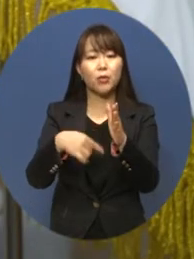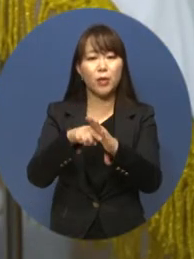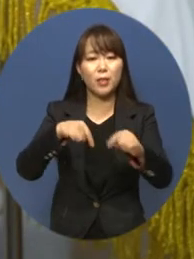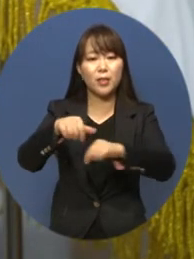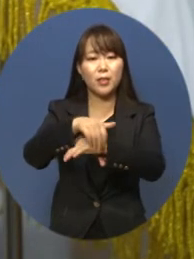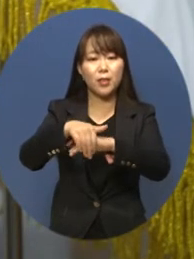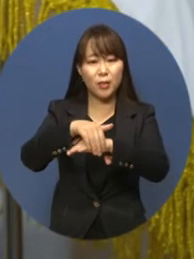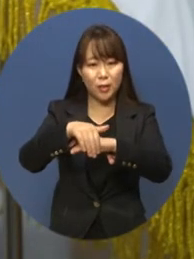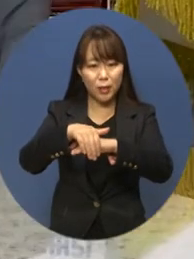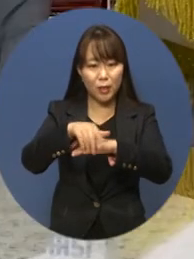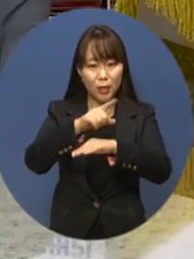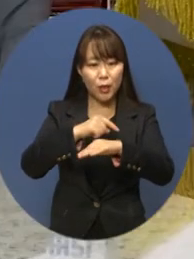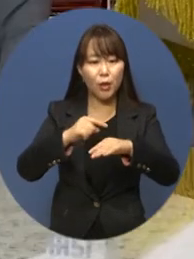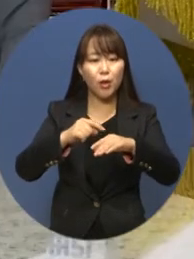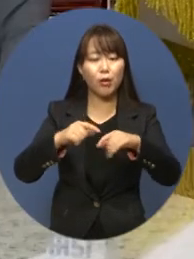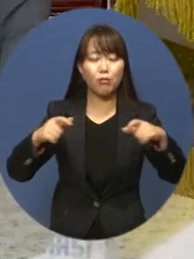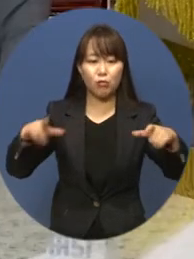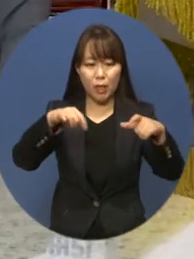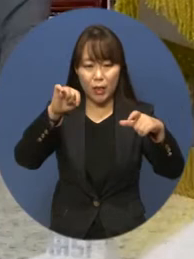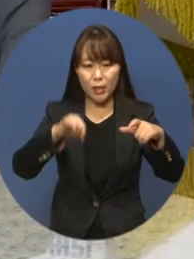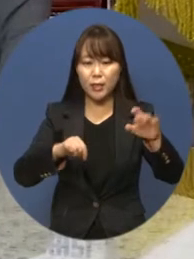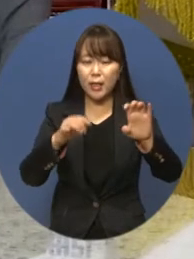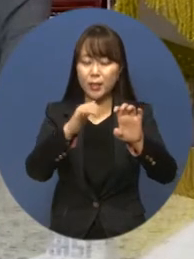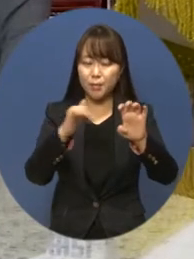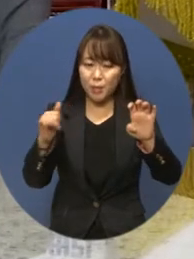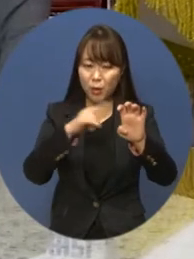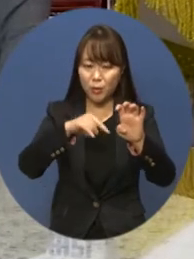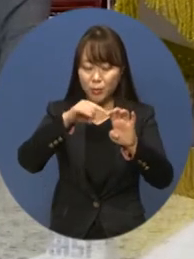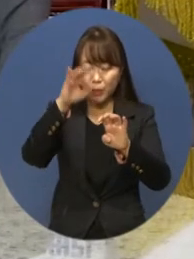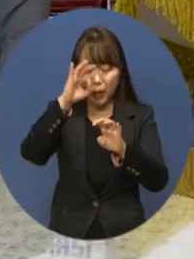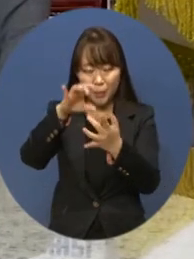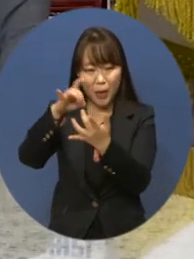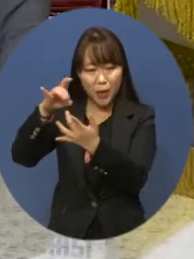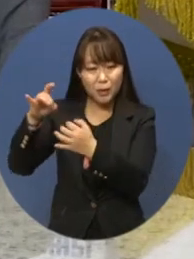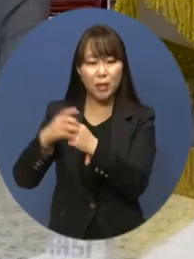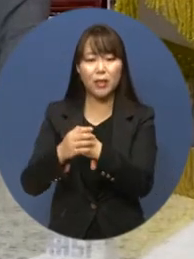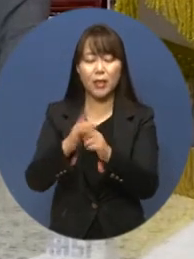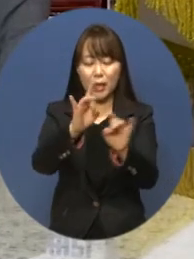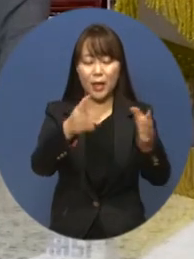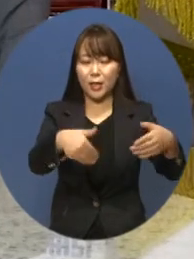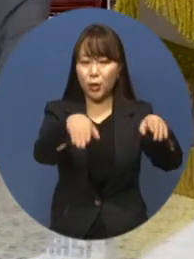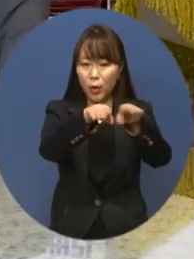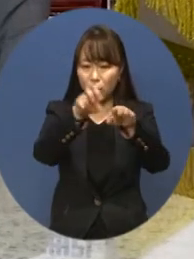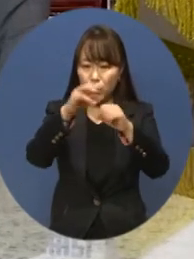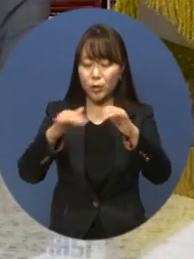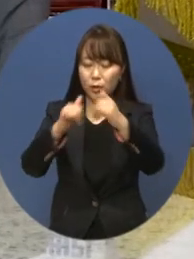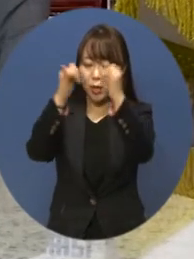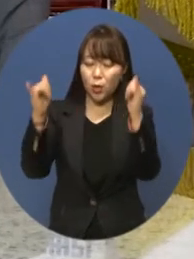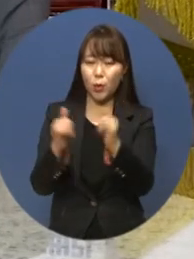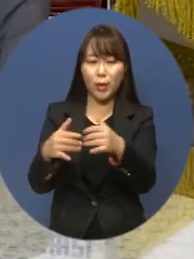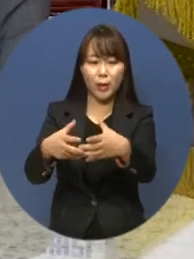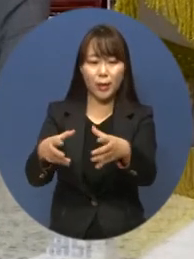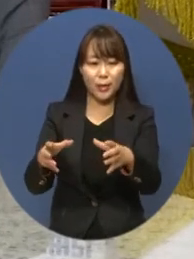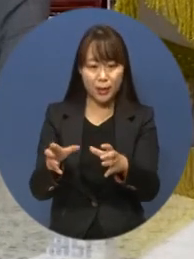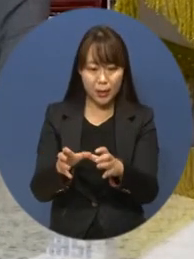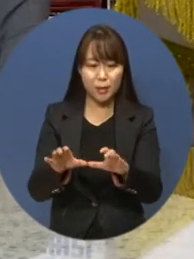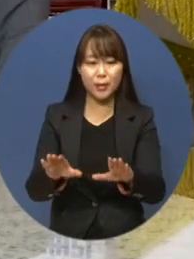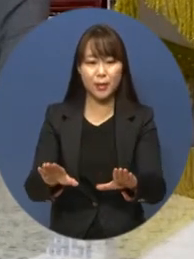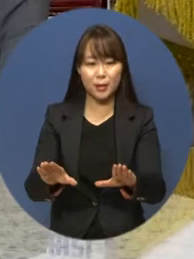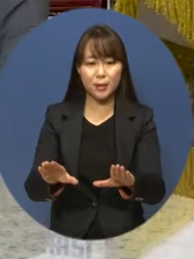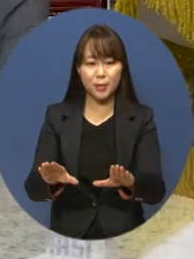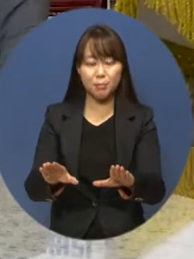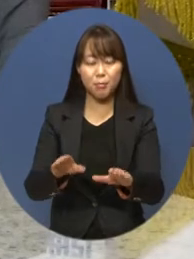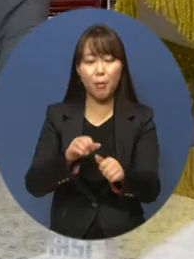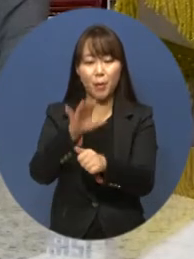정책이 군에서 약 40명을 선발해서 각 기관이라든가 또 사회단체에 지금